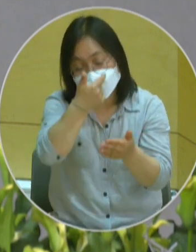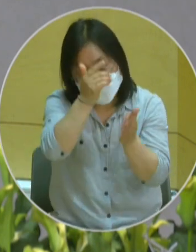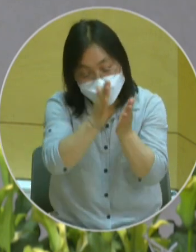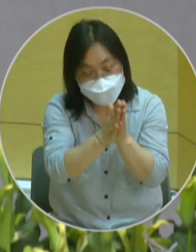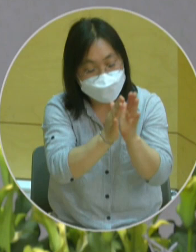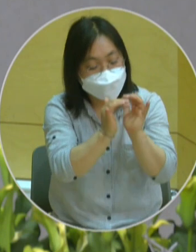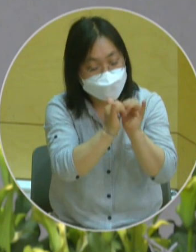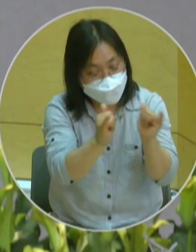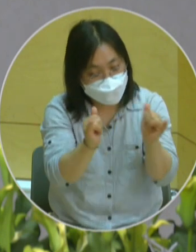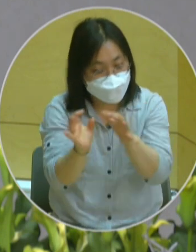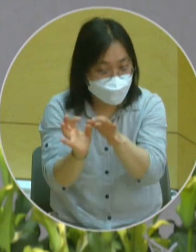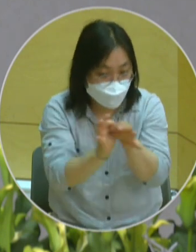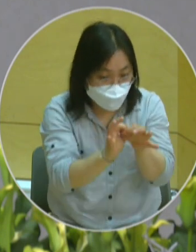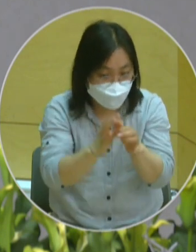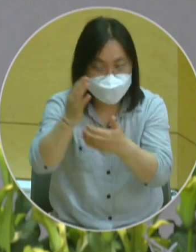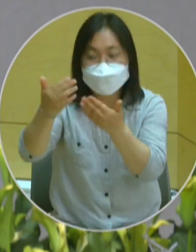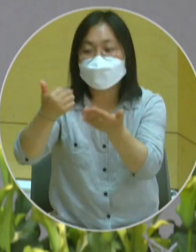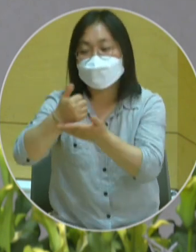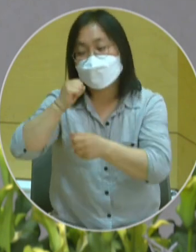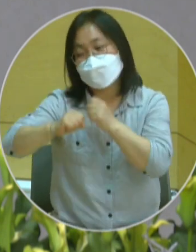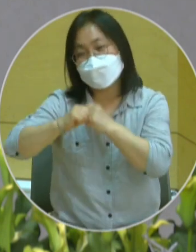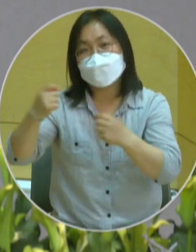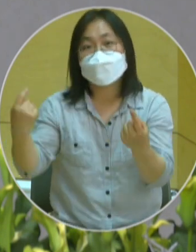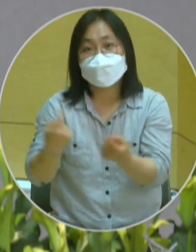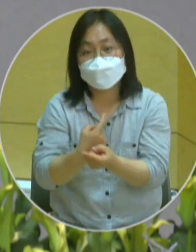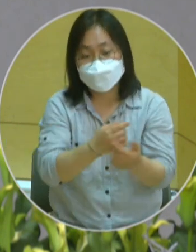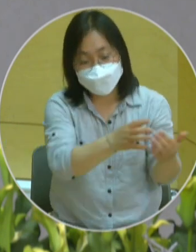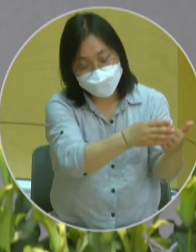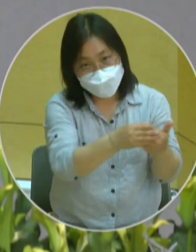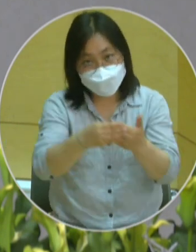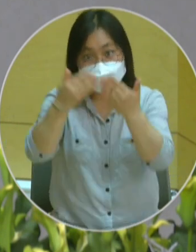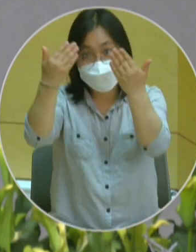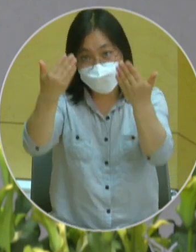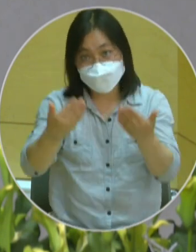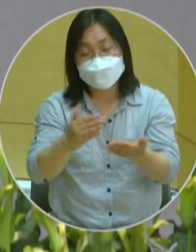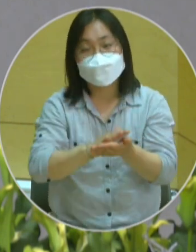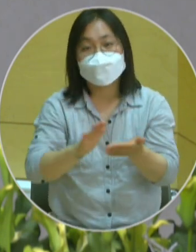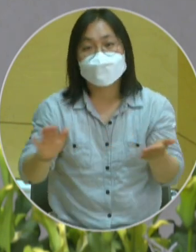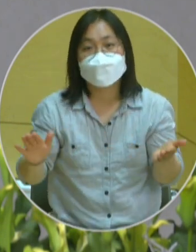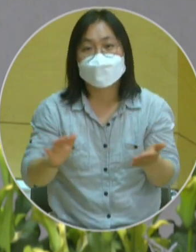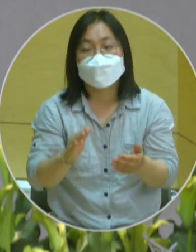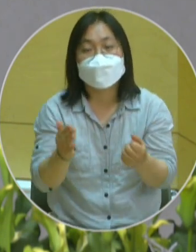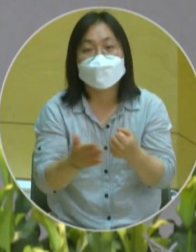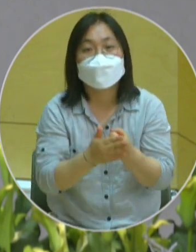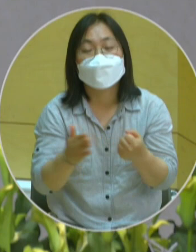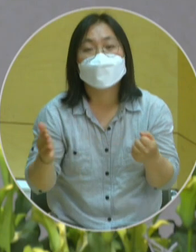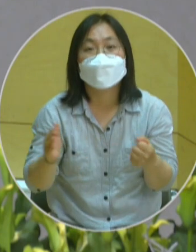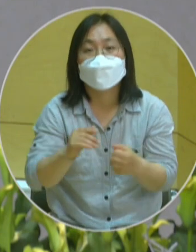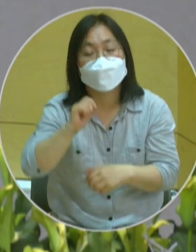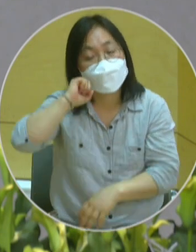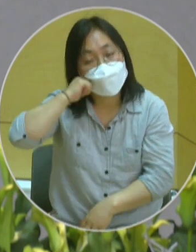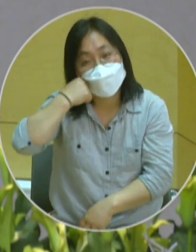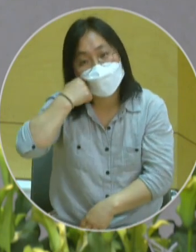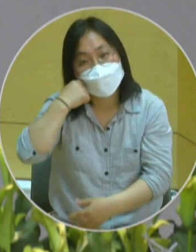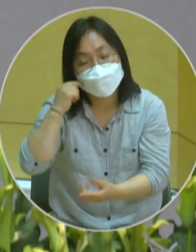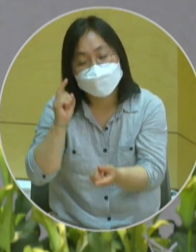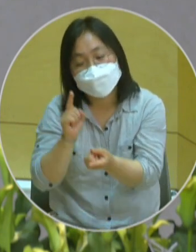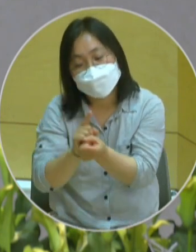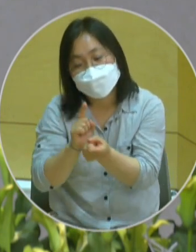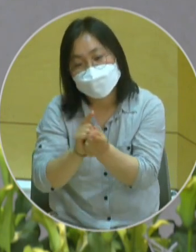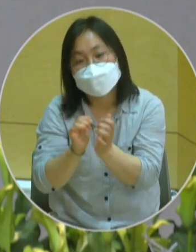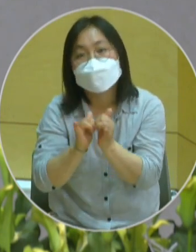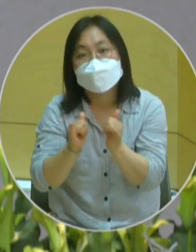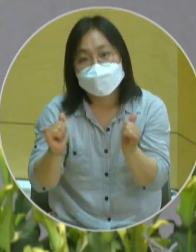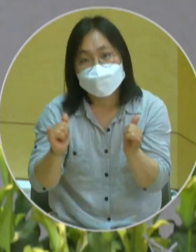통해서 하나님 그 역사를 바꾸시고 인도해 가시는 것을 보게 됩니다. 그래서 어려운 분들을